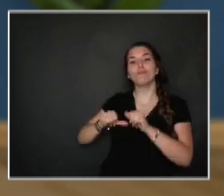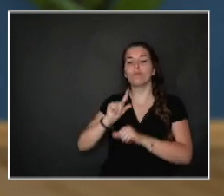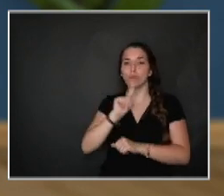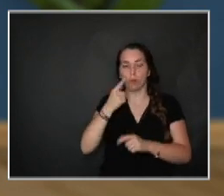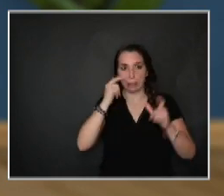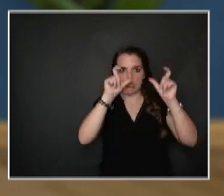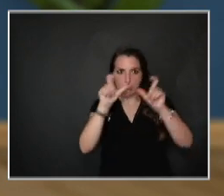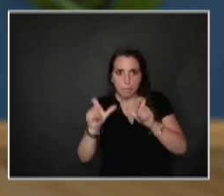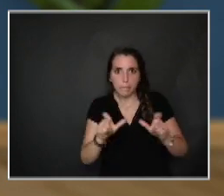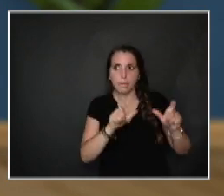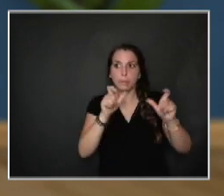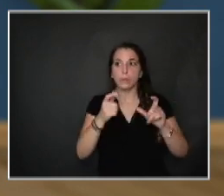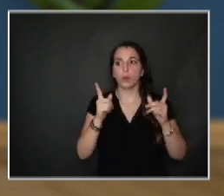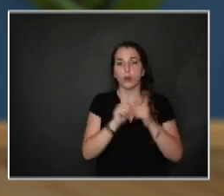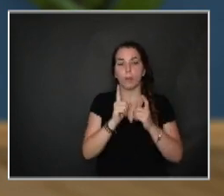on veut